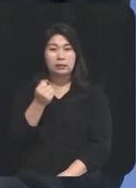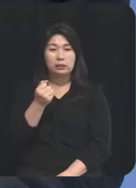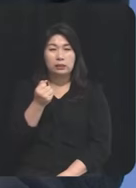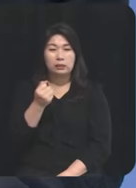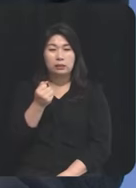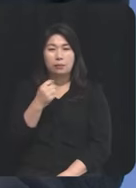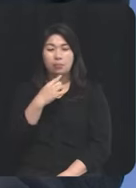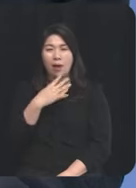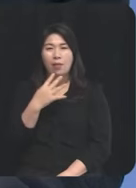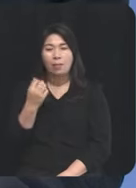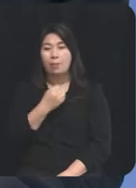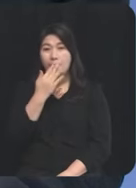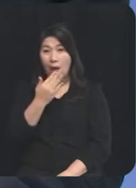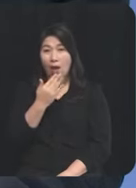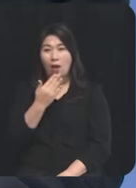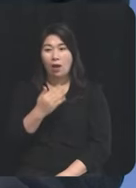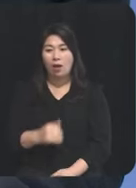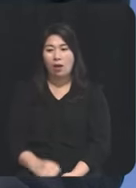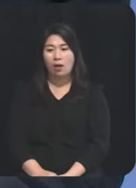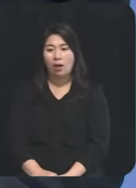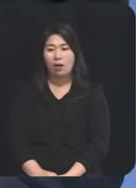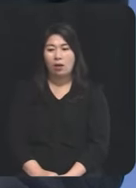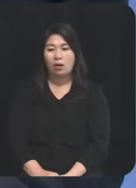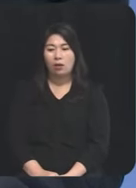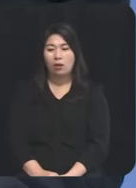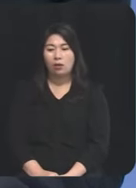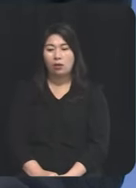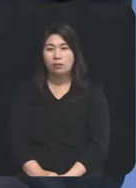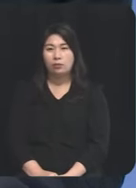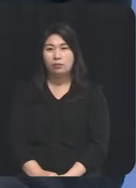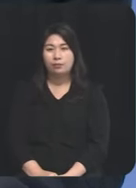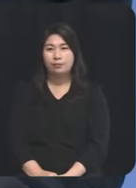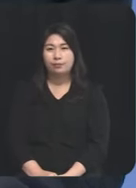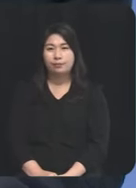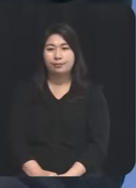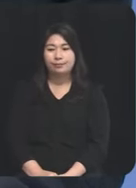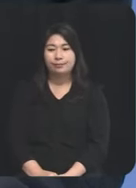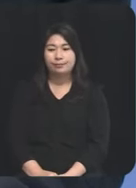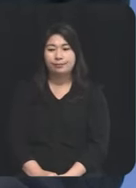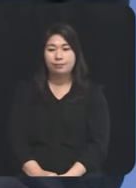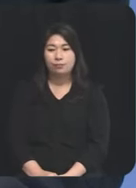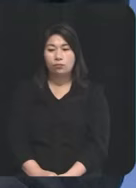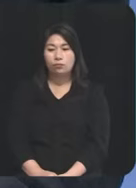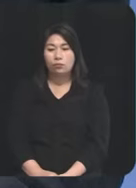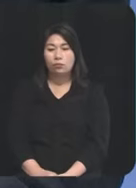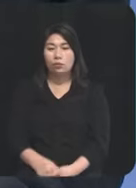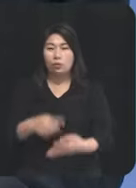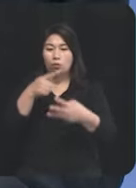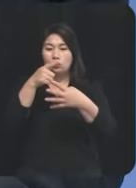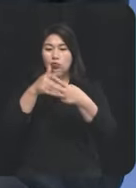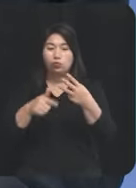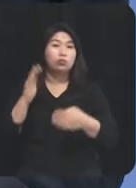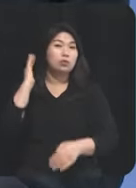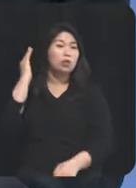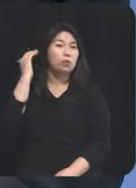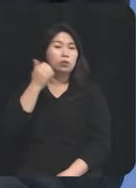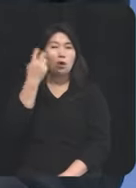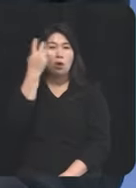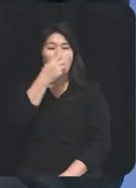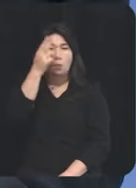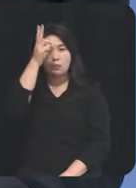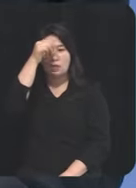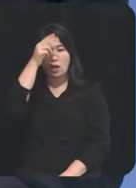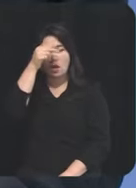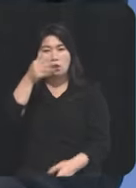텐데 그 고광철 그 녹취록이 어떻게 이제 공개가 되죠? 그 윤석열 대통령이 검찰